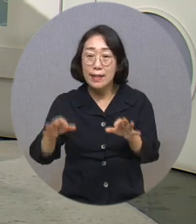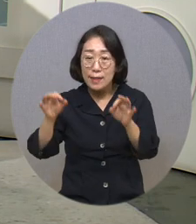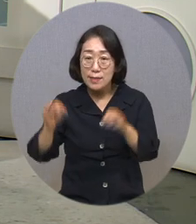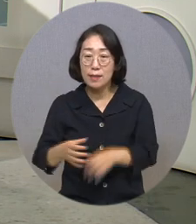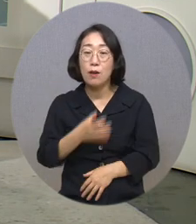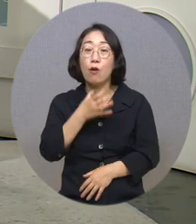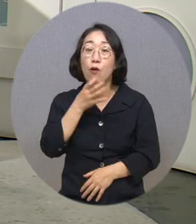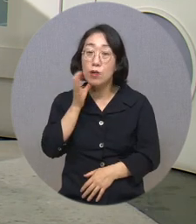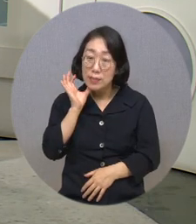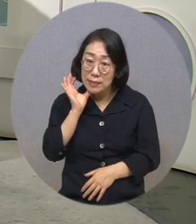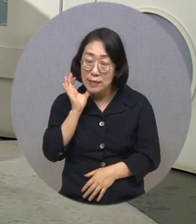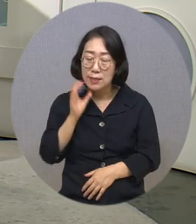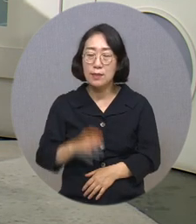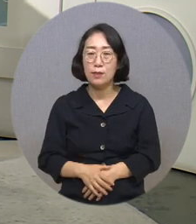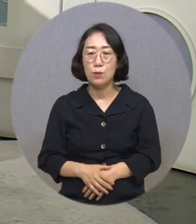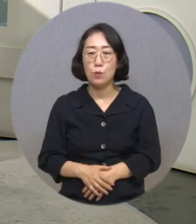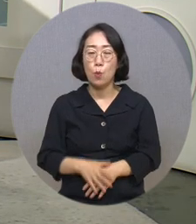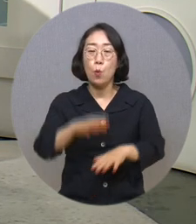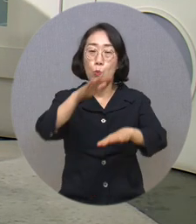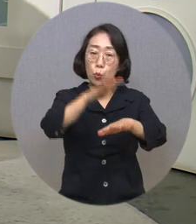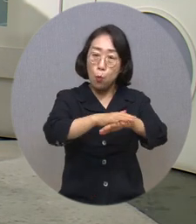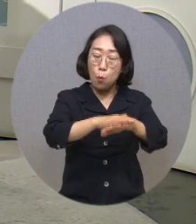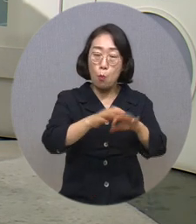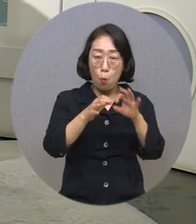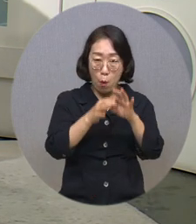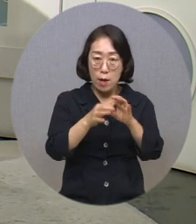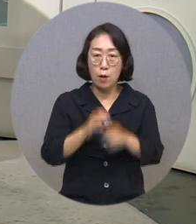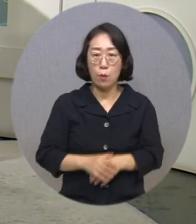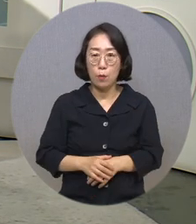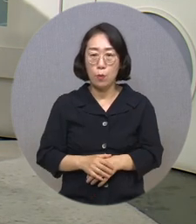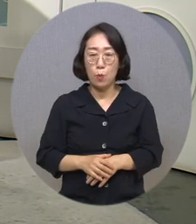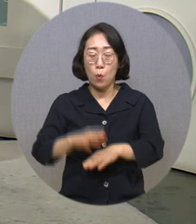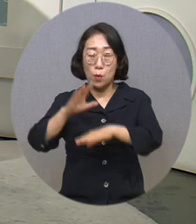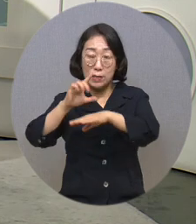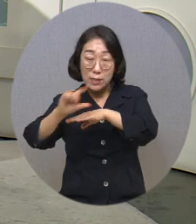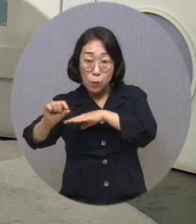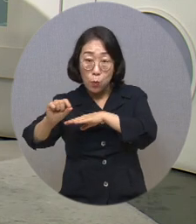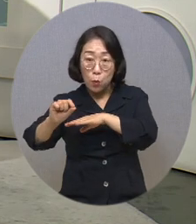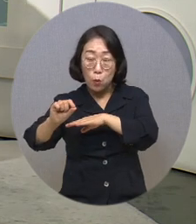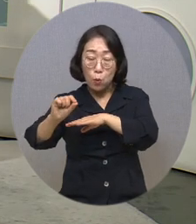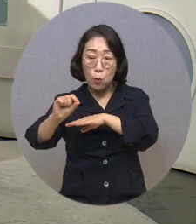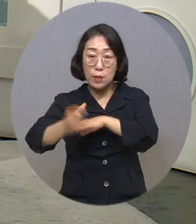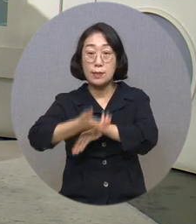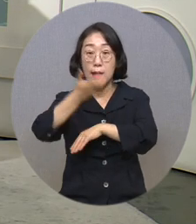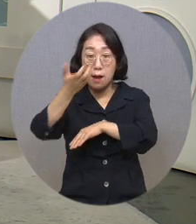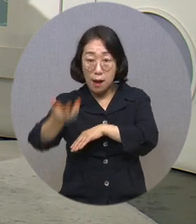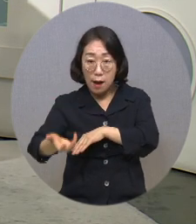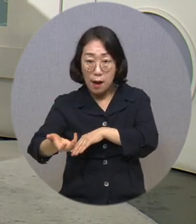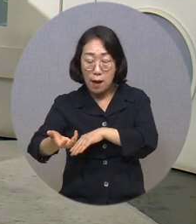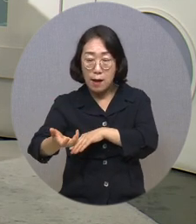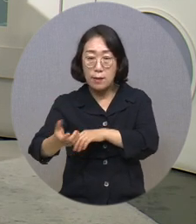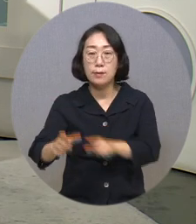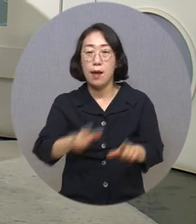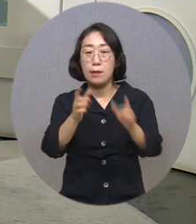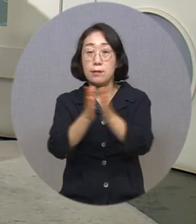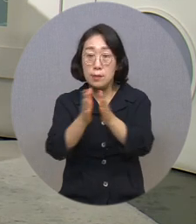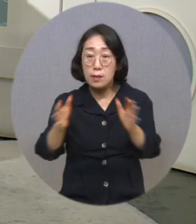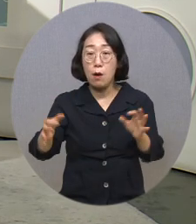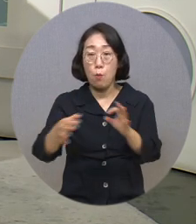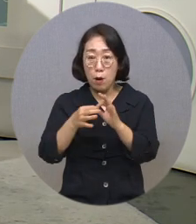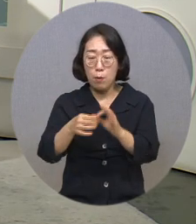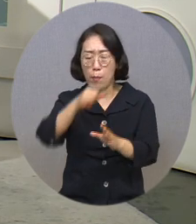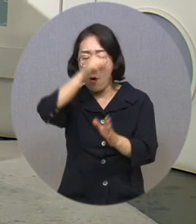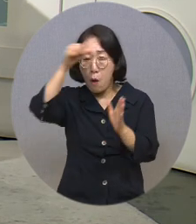어르신 과정 또 예를 들면 농업 과정 귀농귀촌이라든지 뭐 이런 과정을 저희들이 이제 틈틈이